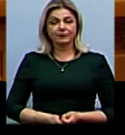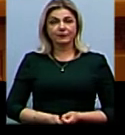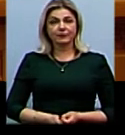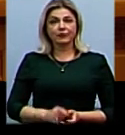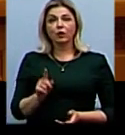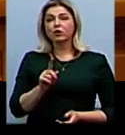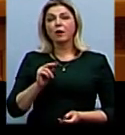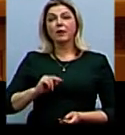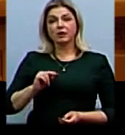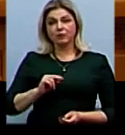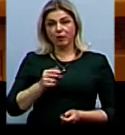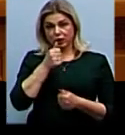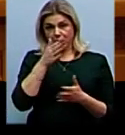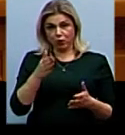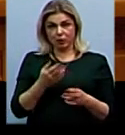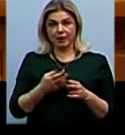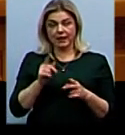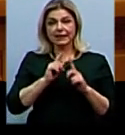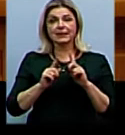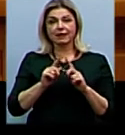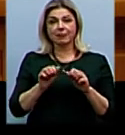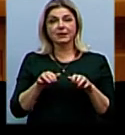працювати ми не можемо в сесійній залі.